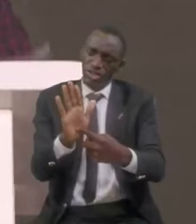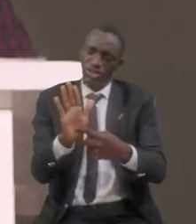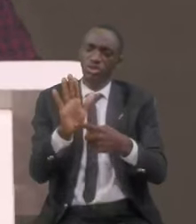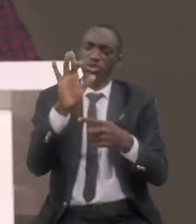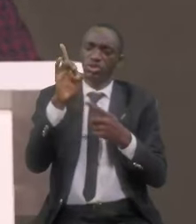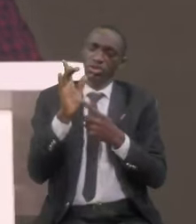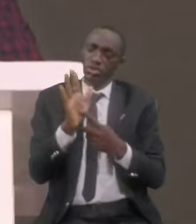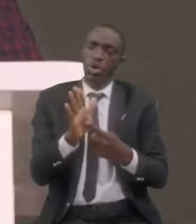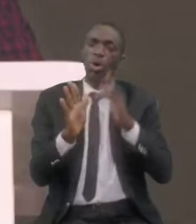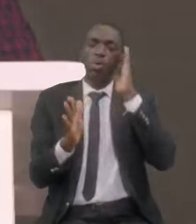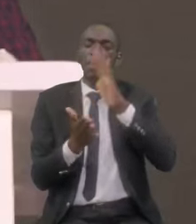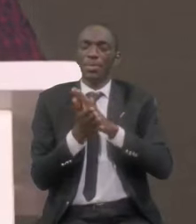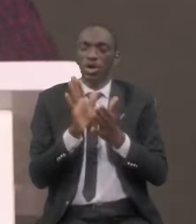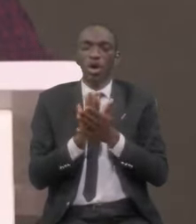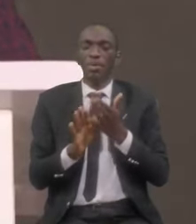dans chaque vie.